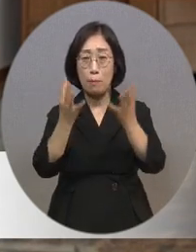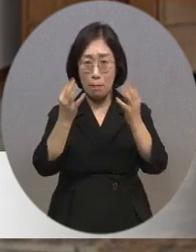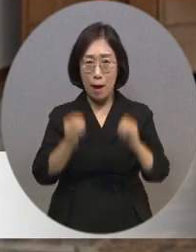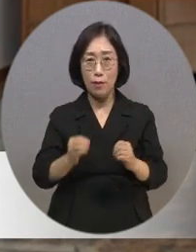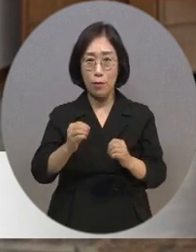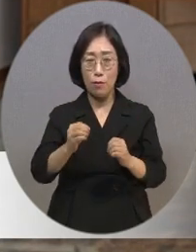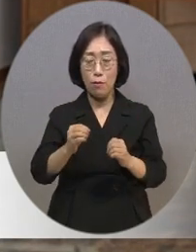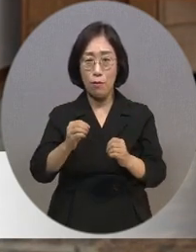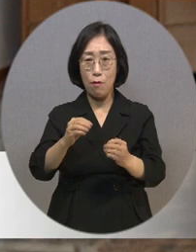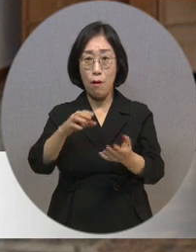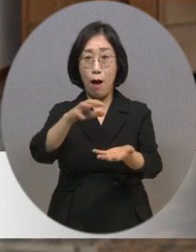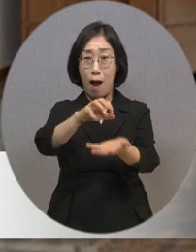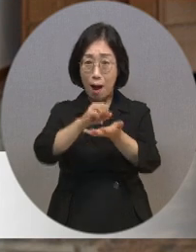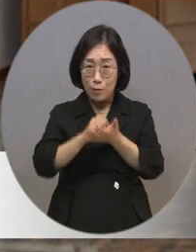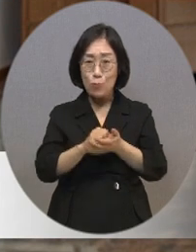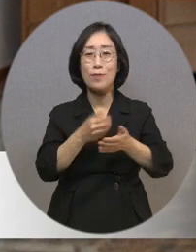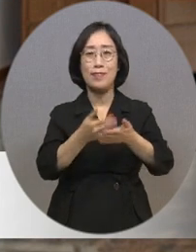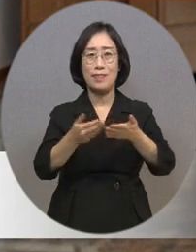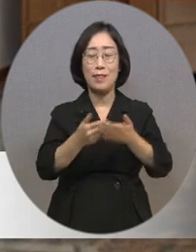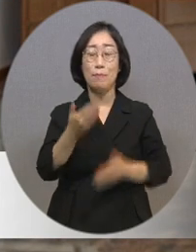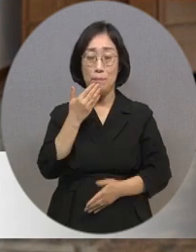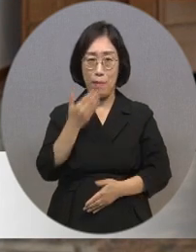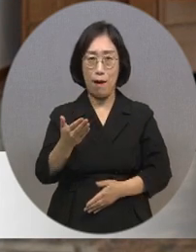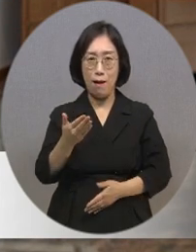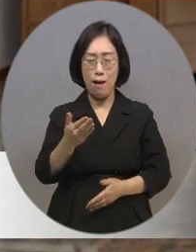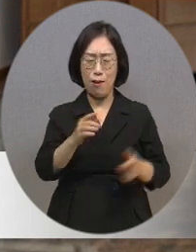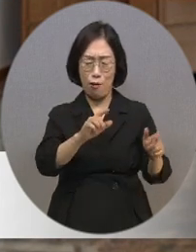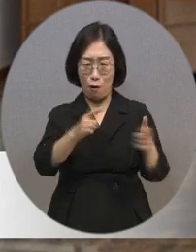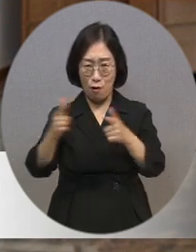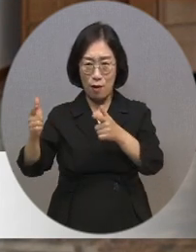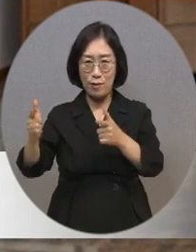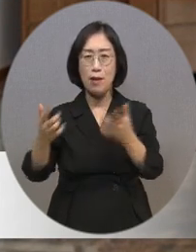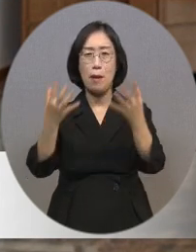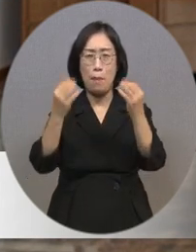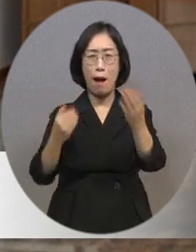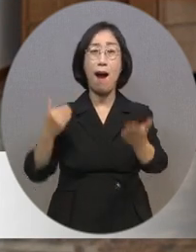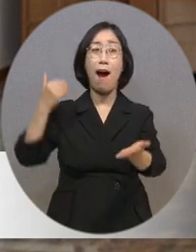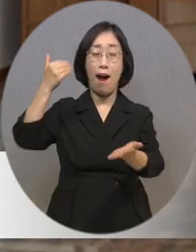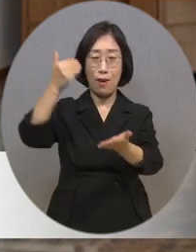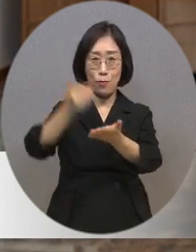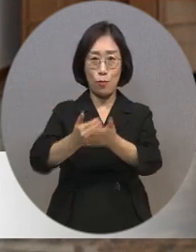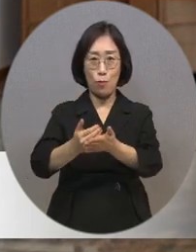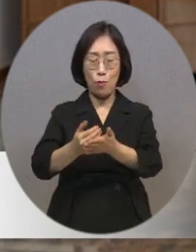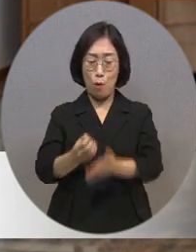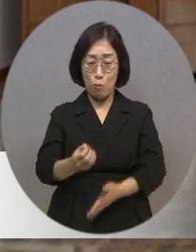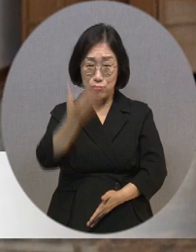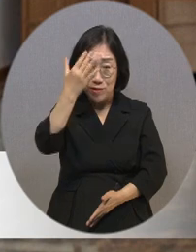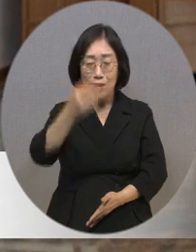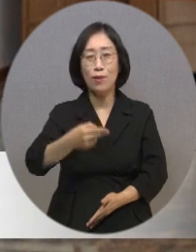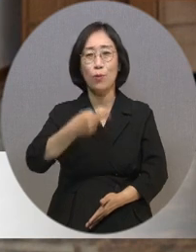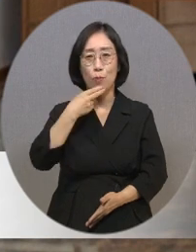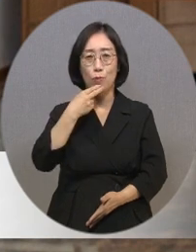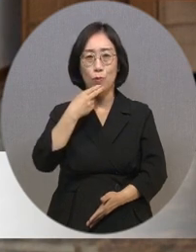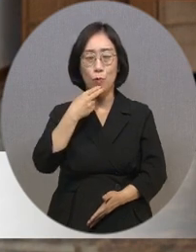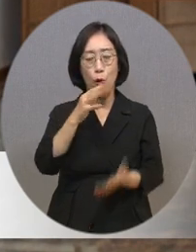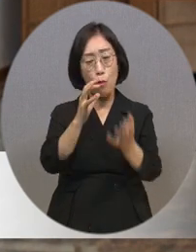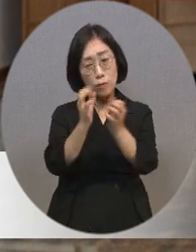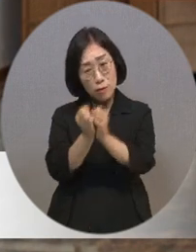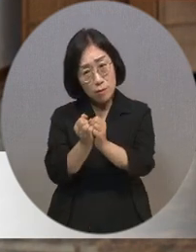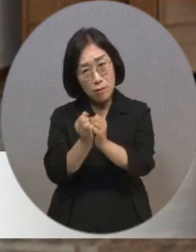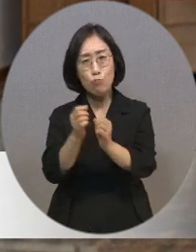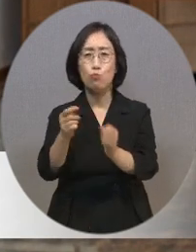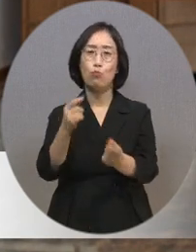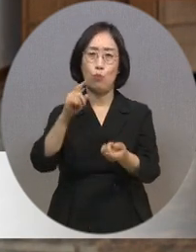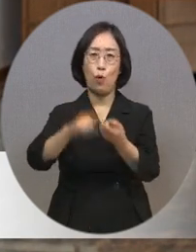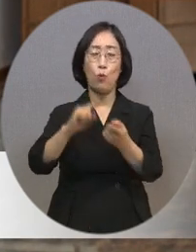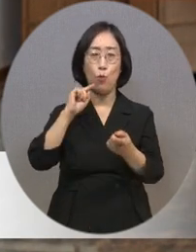있는 꽃들이 너무 많잖아요. 무궁무진하다고 소재가 생각돼요. 그리고 안 예쁜 꽃도 없고 시들은 꽃도 예쁘고